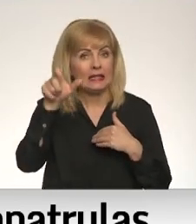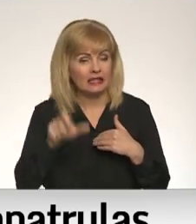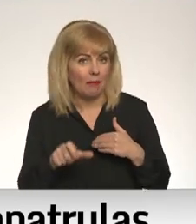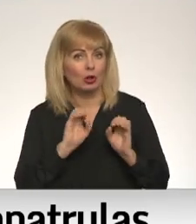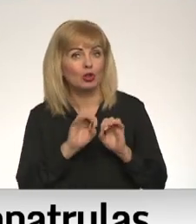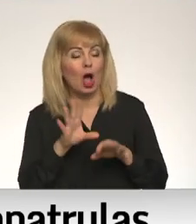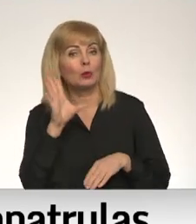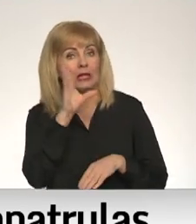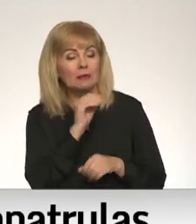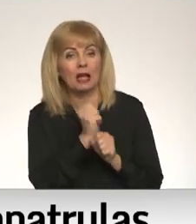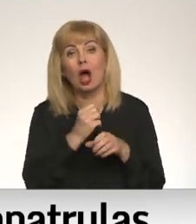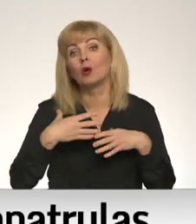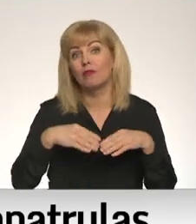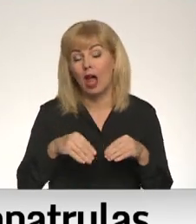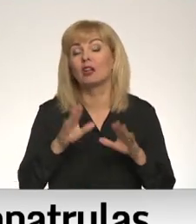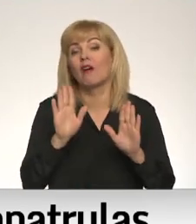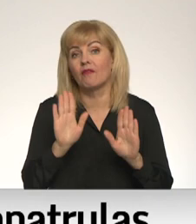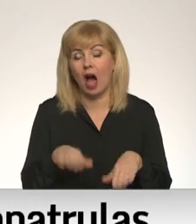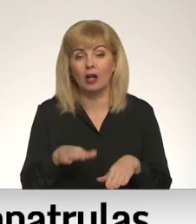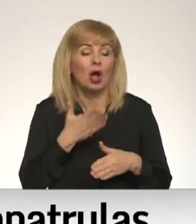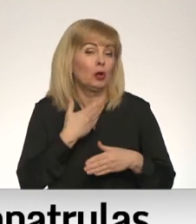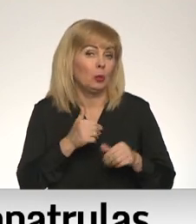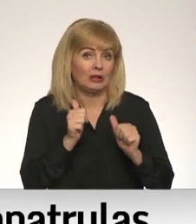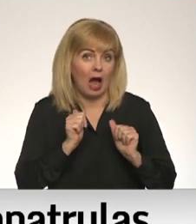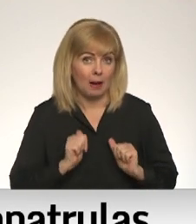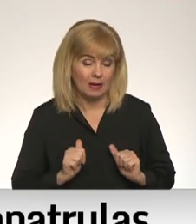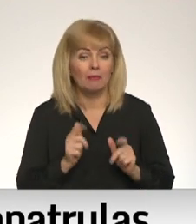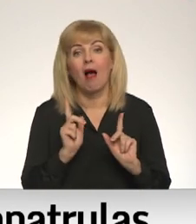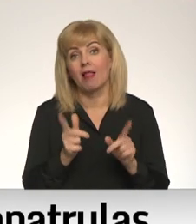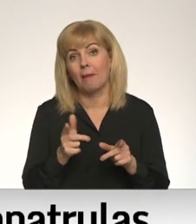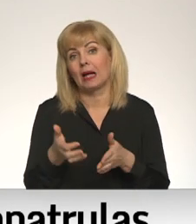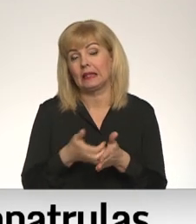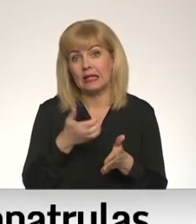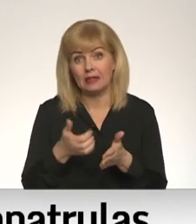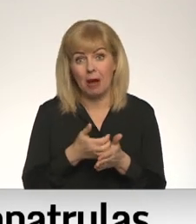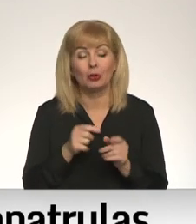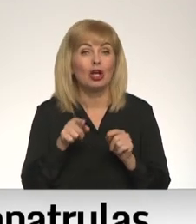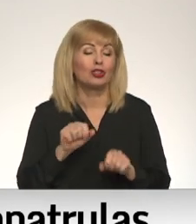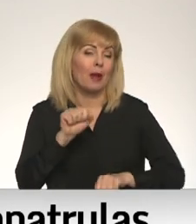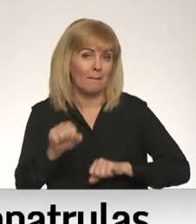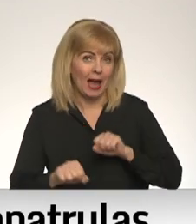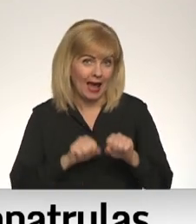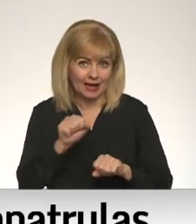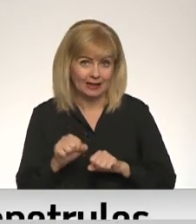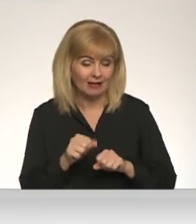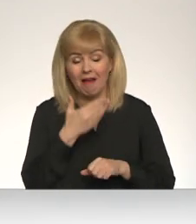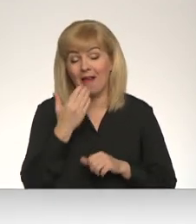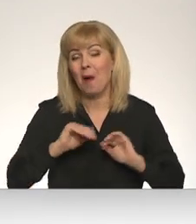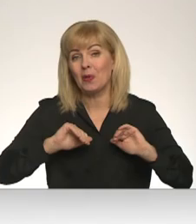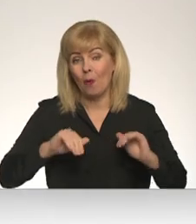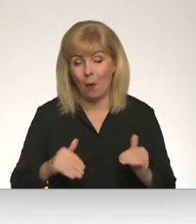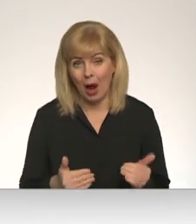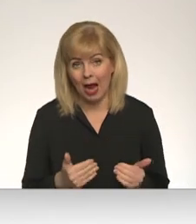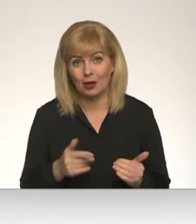par iespēju šo darbu veikt arī šādi, ir ļoti apmierinātas un labprāt izmanto. Ar šiem riteņiem nenogurst, jo šie